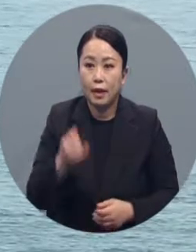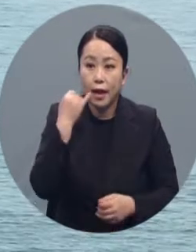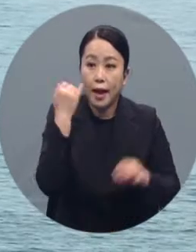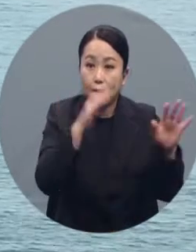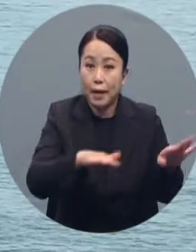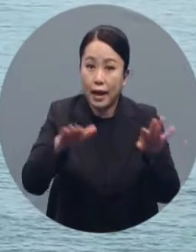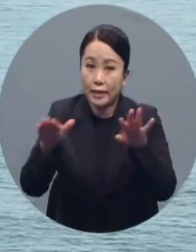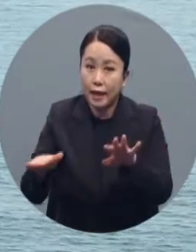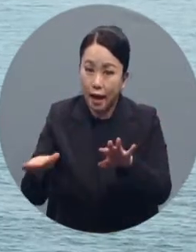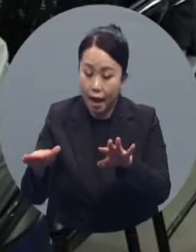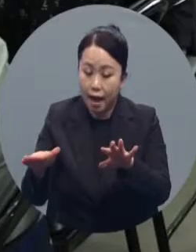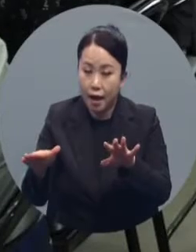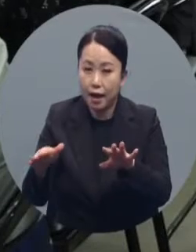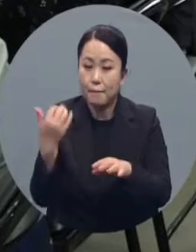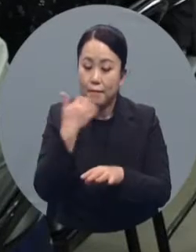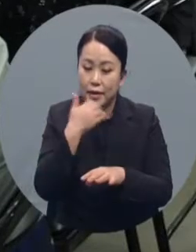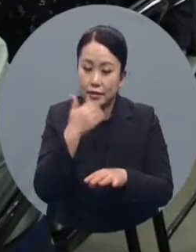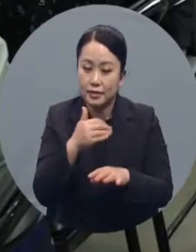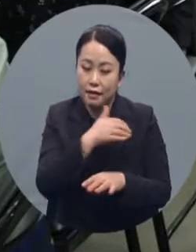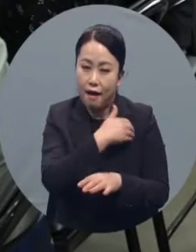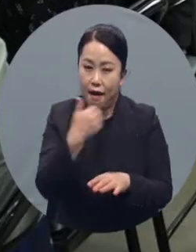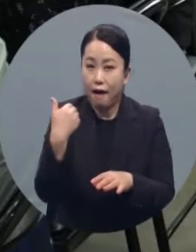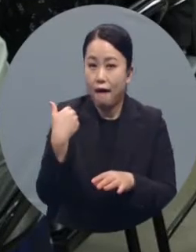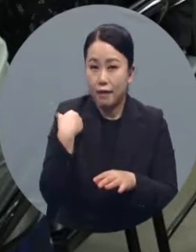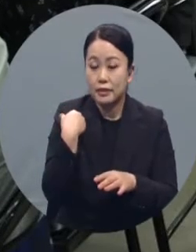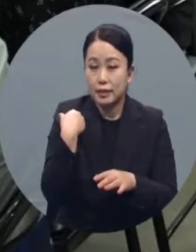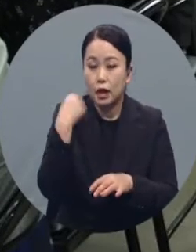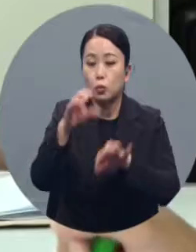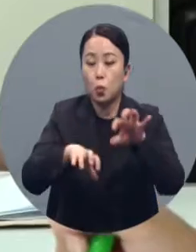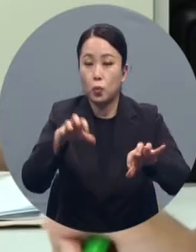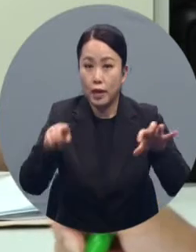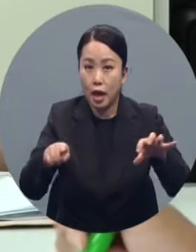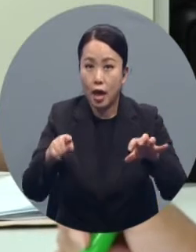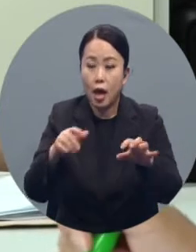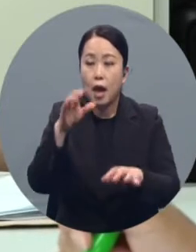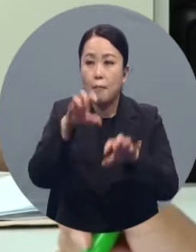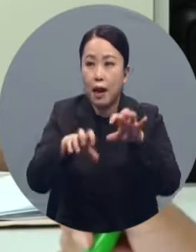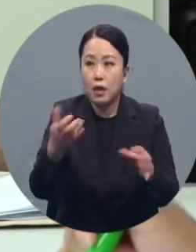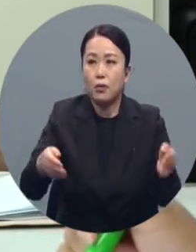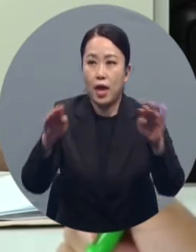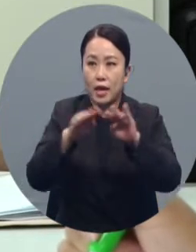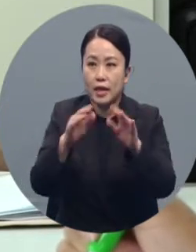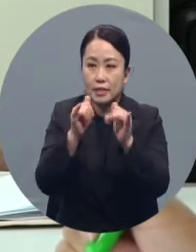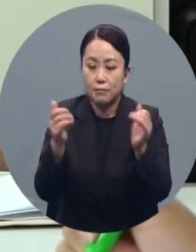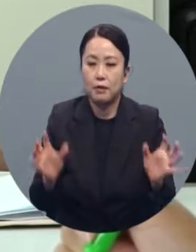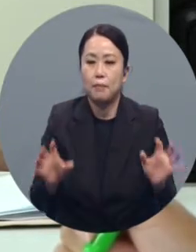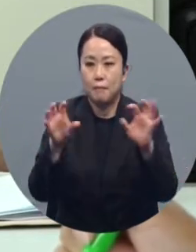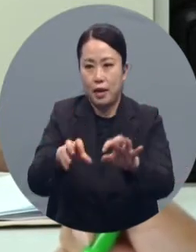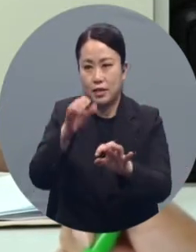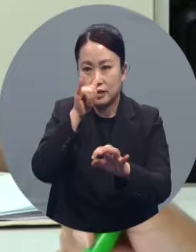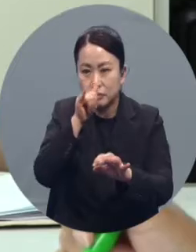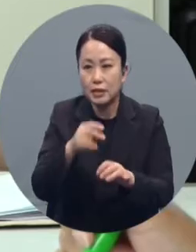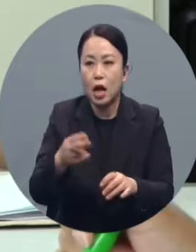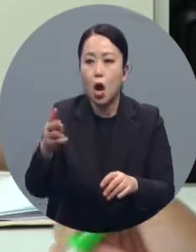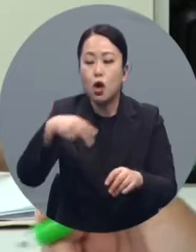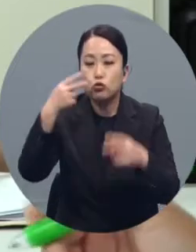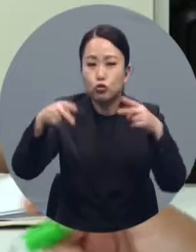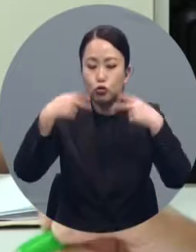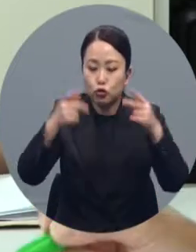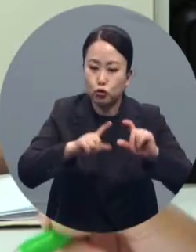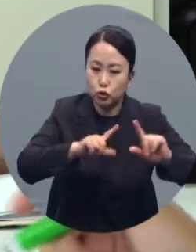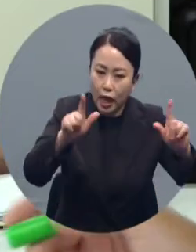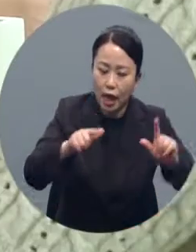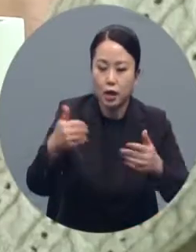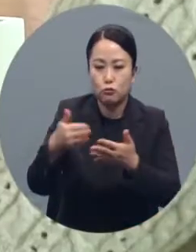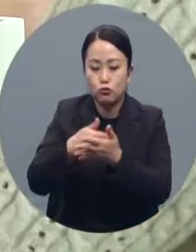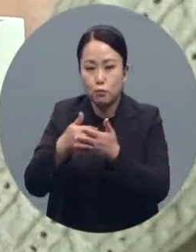바닷빛이 서린 동네, 마을회관으로 주민들이 모여듭니다. 우리 마을에 국수대이 국밥비 한 지가 벌써 10년이